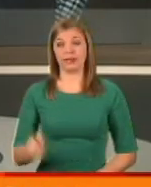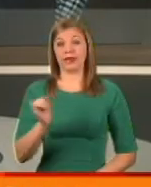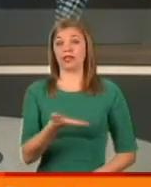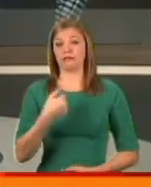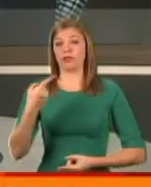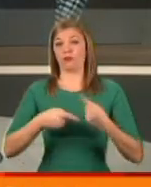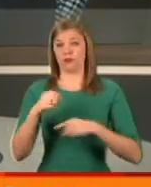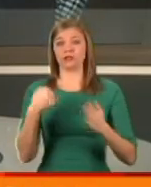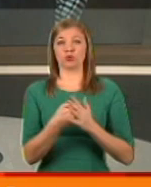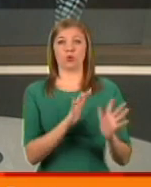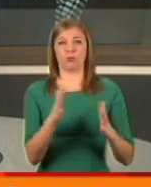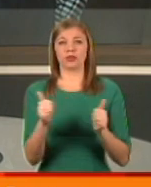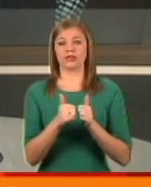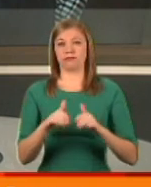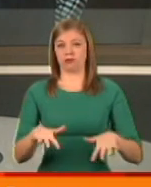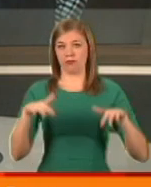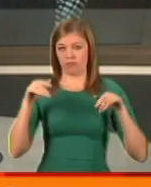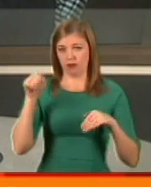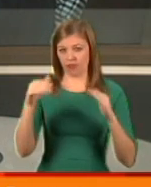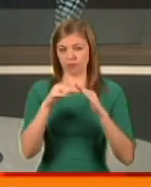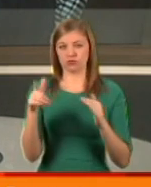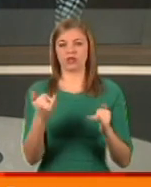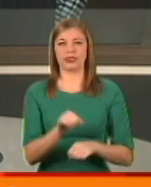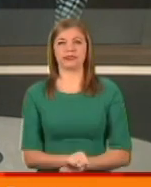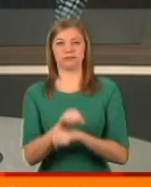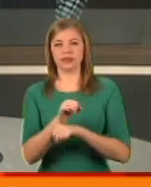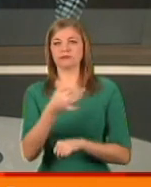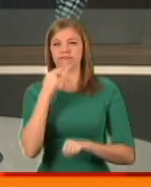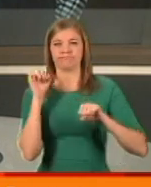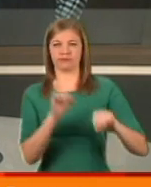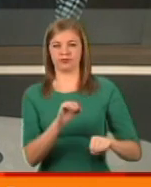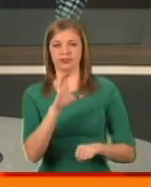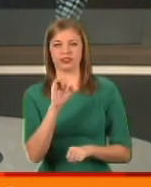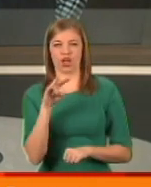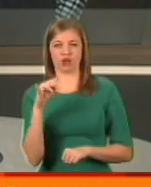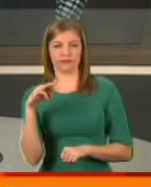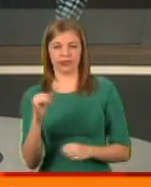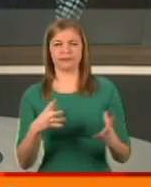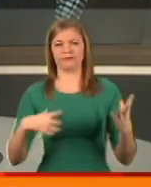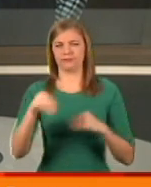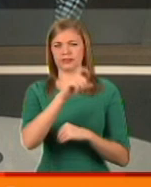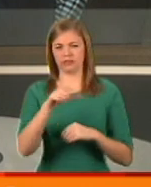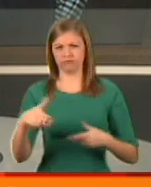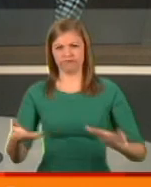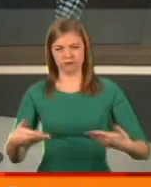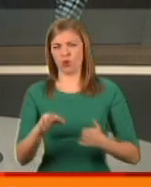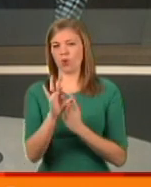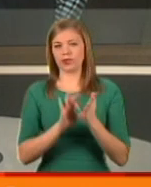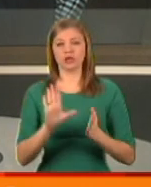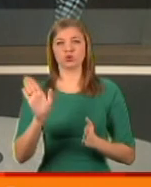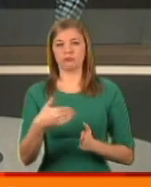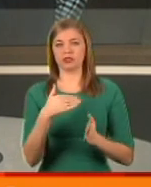І ми повертаємося до подій біля парламенту. Там, нагадаю, триває мітинг прихильників Саакашвілі. Всі вони рушили туди одразу,